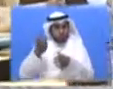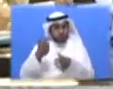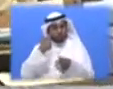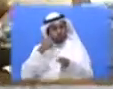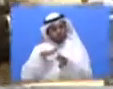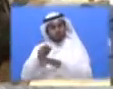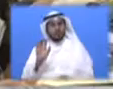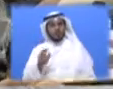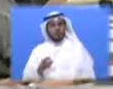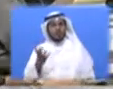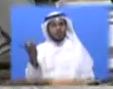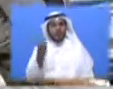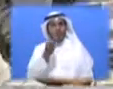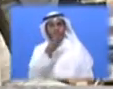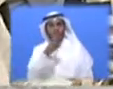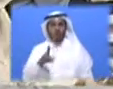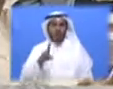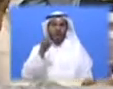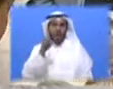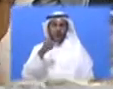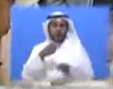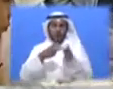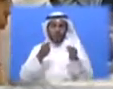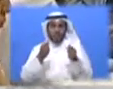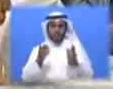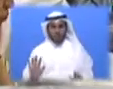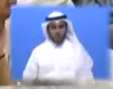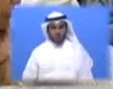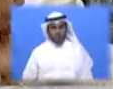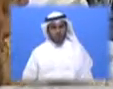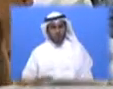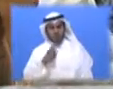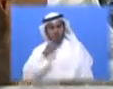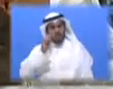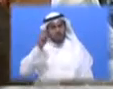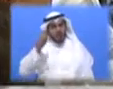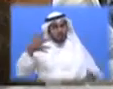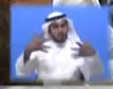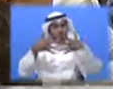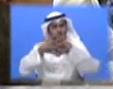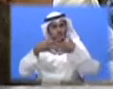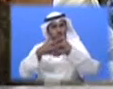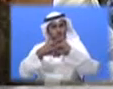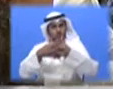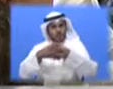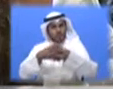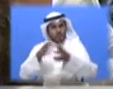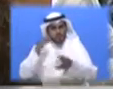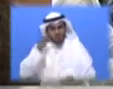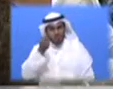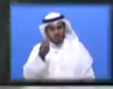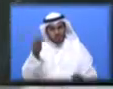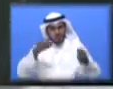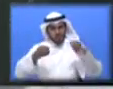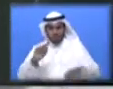والمقدر ب30,000 دينار أن الوزارة أرسلت إنذارا شديد اللهجة لبعض الشركات التي تسعى إلى زيادة أسعار مواد